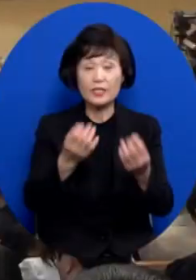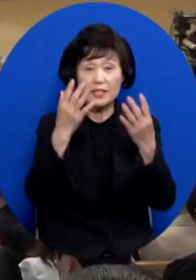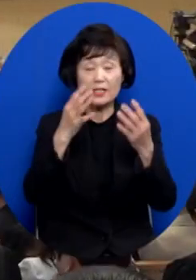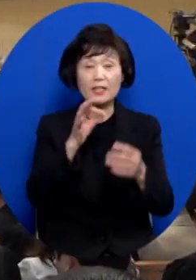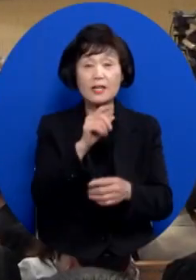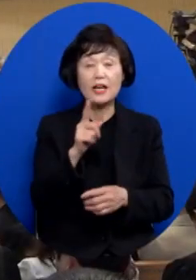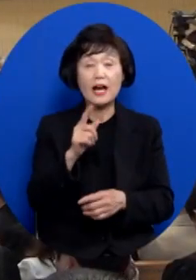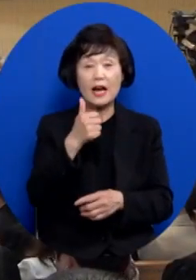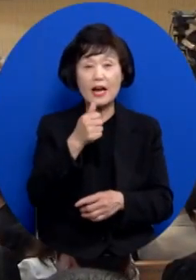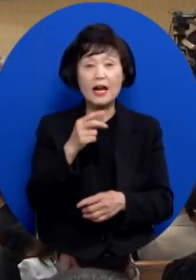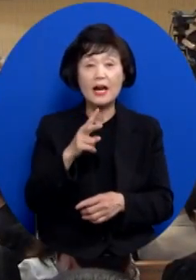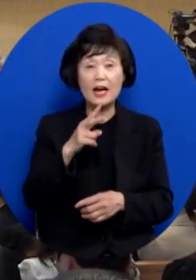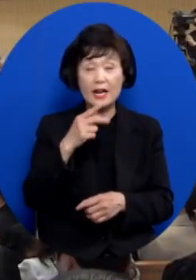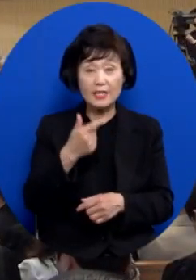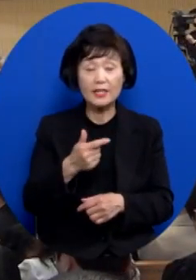나가기를 합심해 기도했습니다